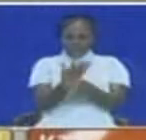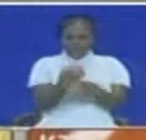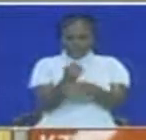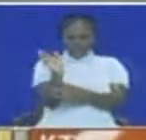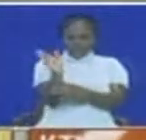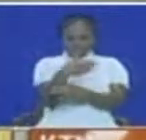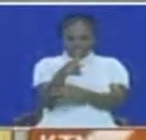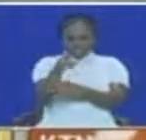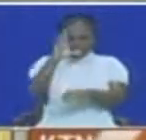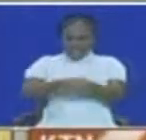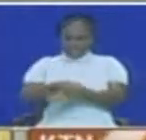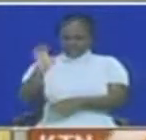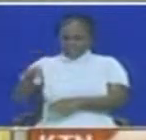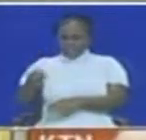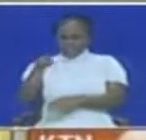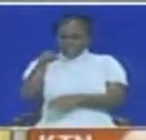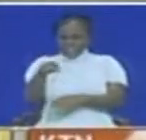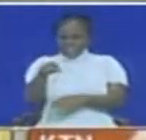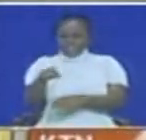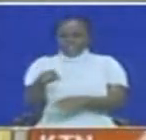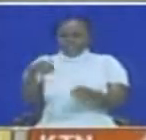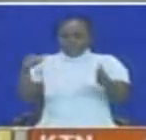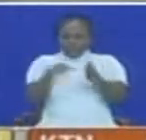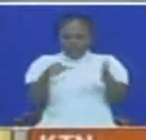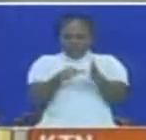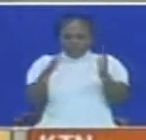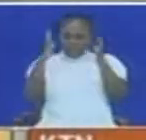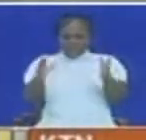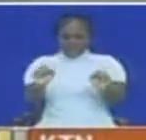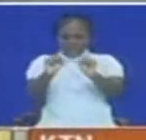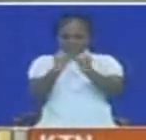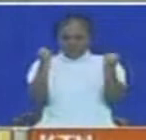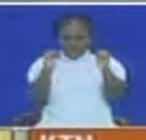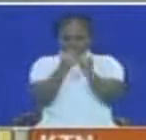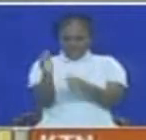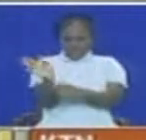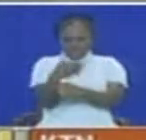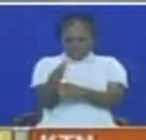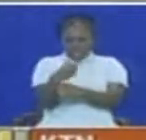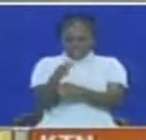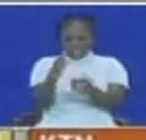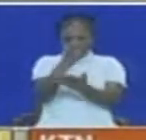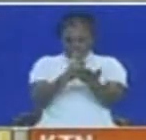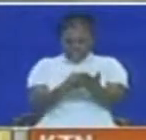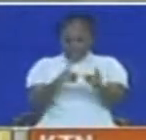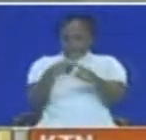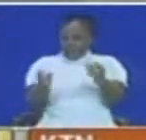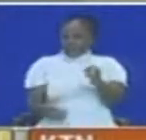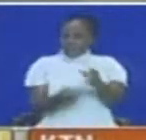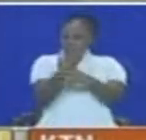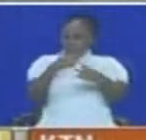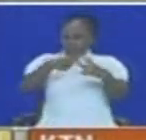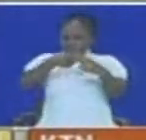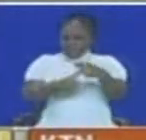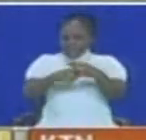soko thabiti kumekuwa ni kizingiti kikubwa katika ukuaji wa sekta hii. Lakini kufuatia ufunguzi wa kiwanda kipya cha